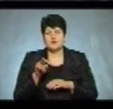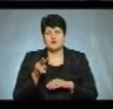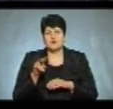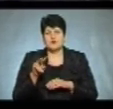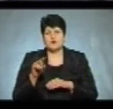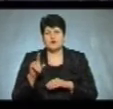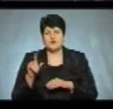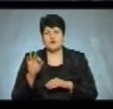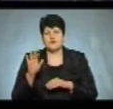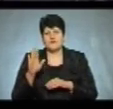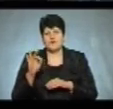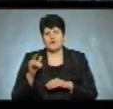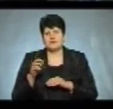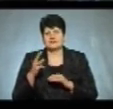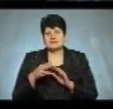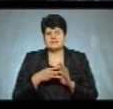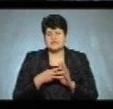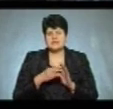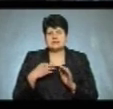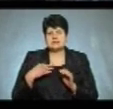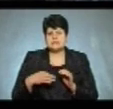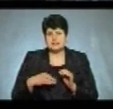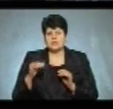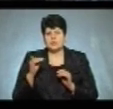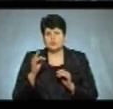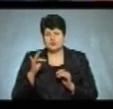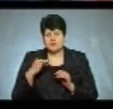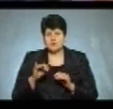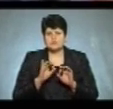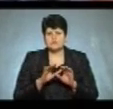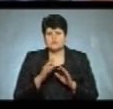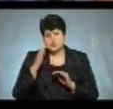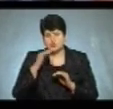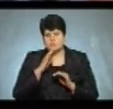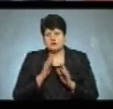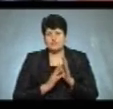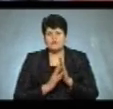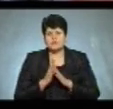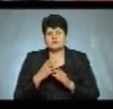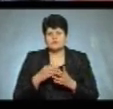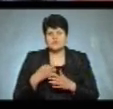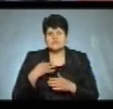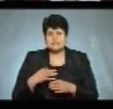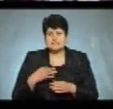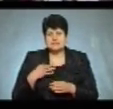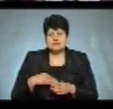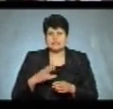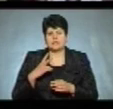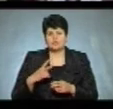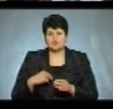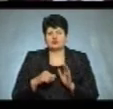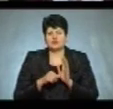38. Син Юрій Мандрик розповів, що батько не лише виростив власних сина, доньку та шестеро онуків,